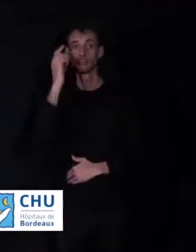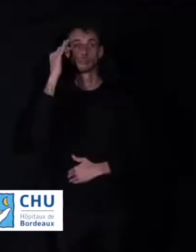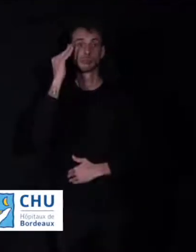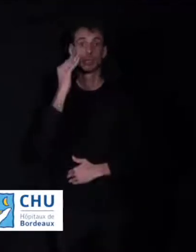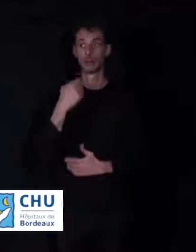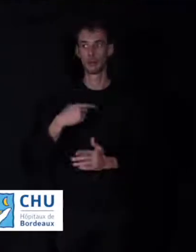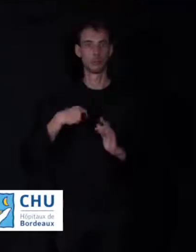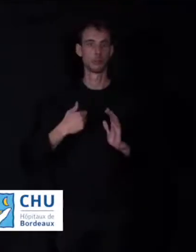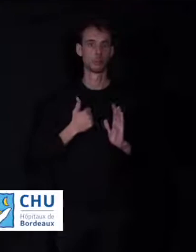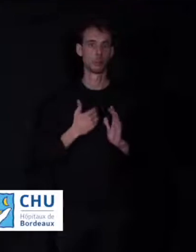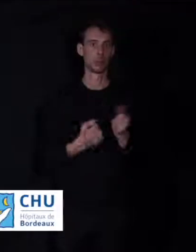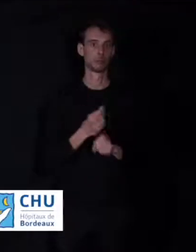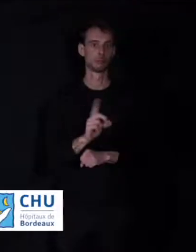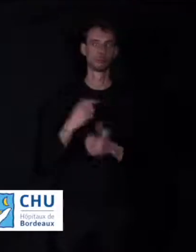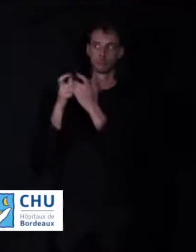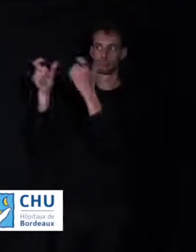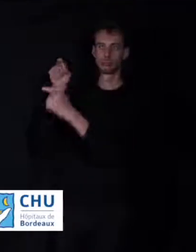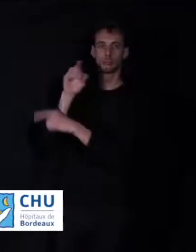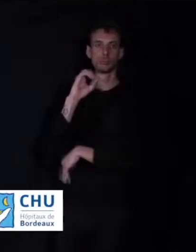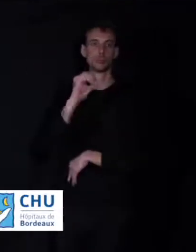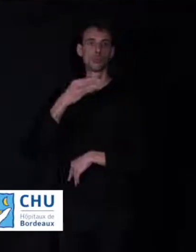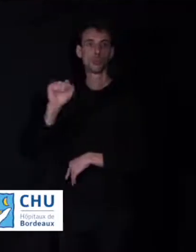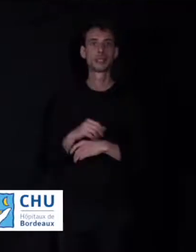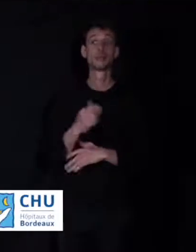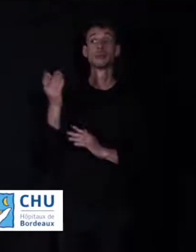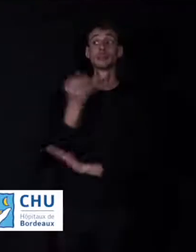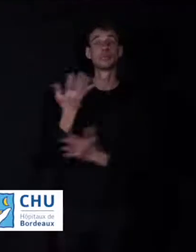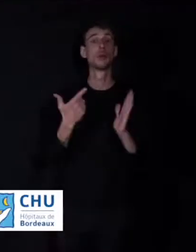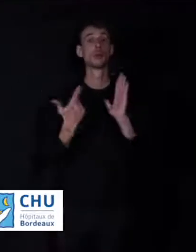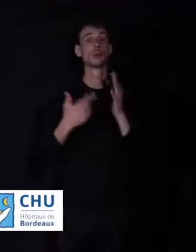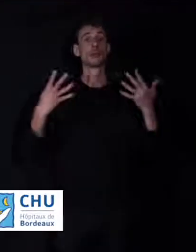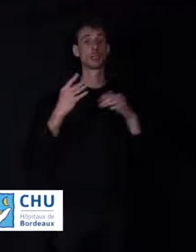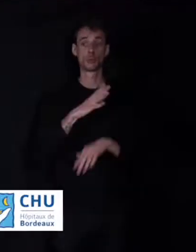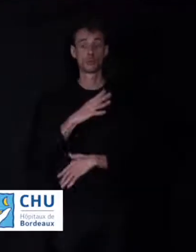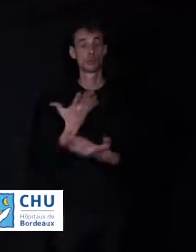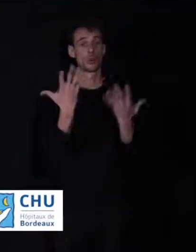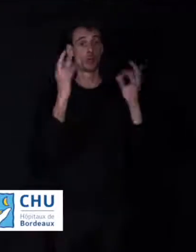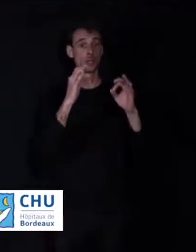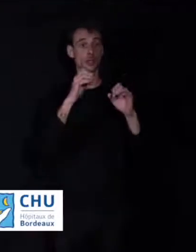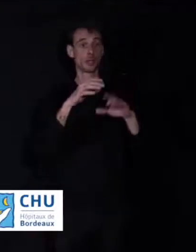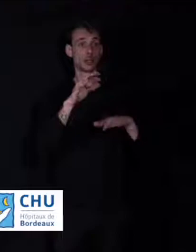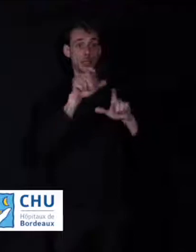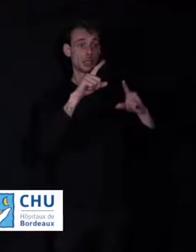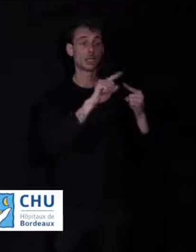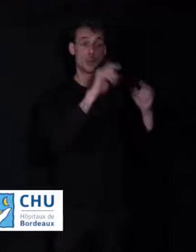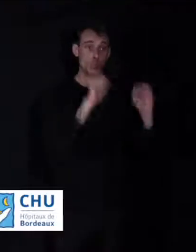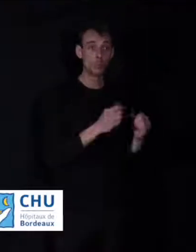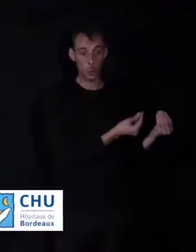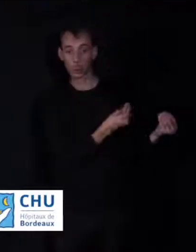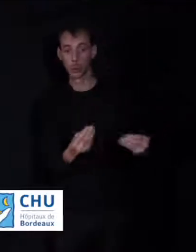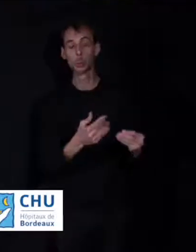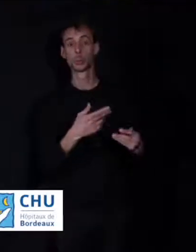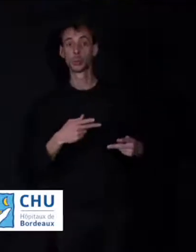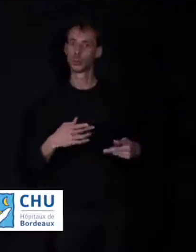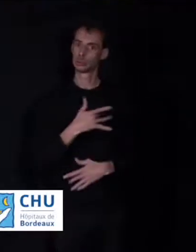l'OMS, puisque l'OMS dit qu'en 2019, il y a 10 menaces pour la santé, et l'une d'elles, c'est la peur des